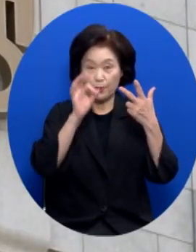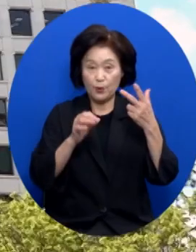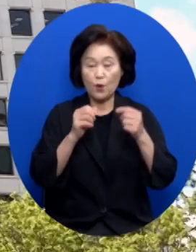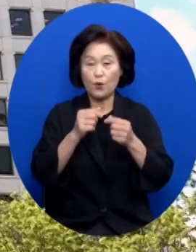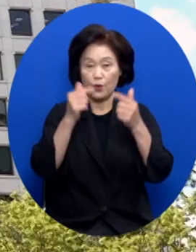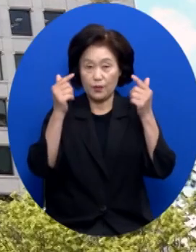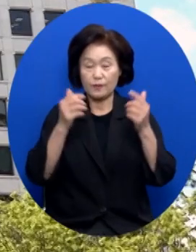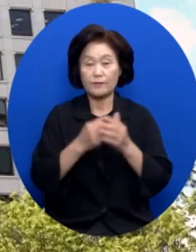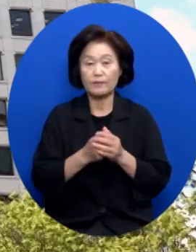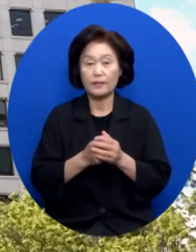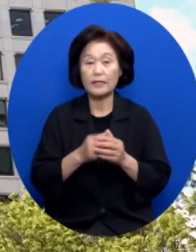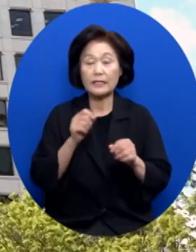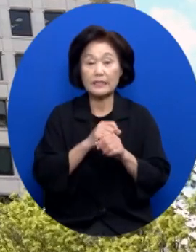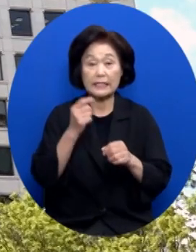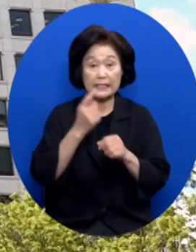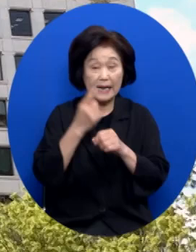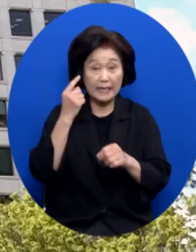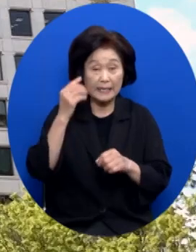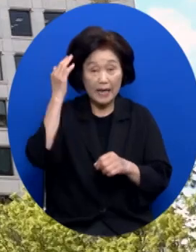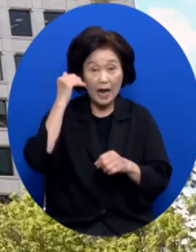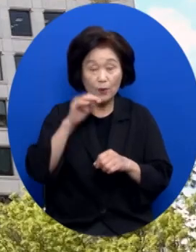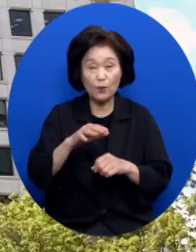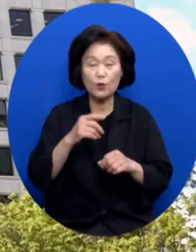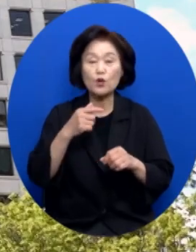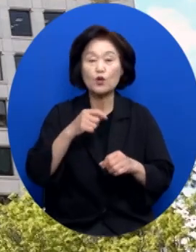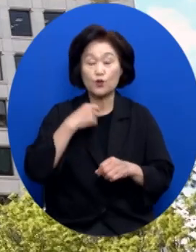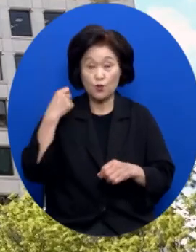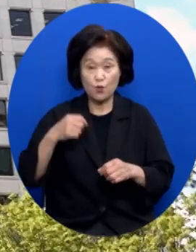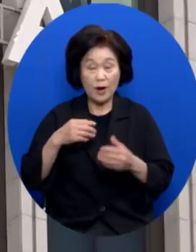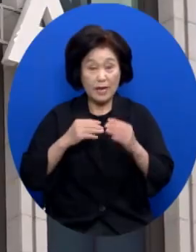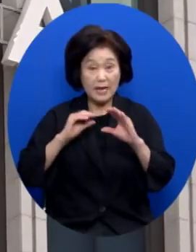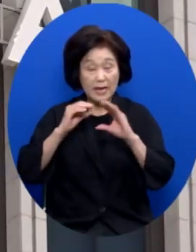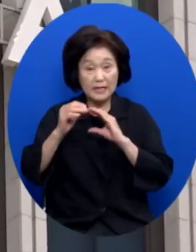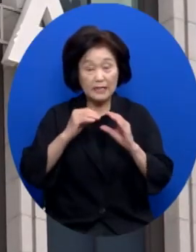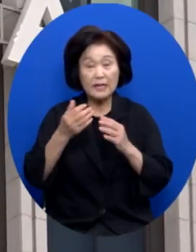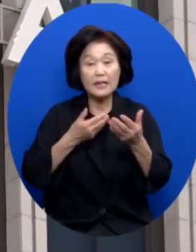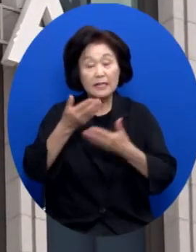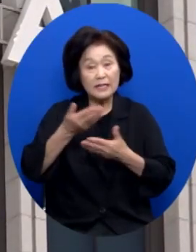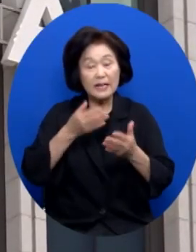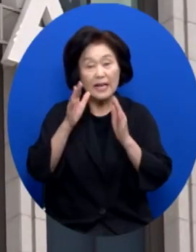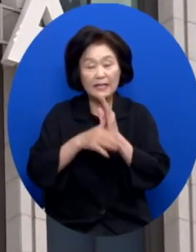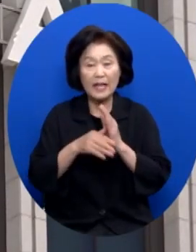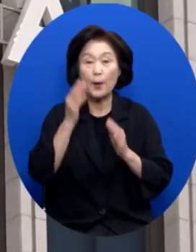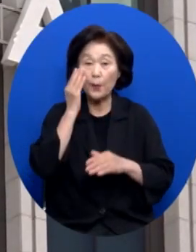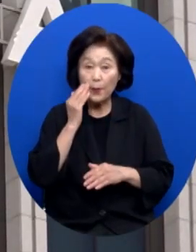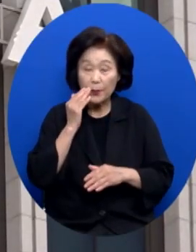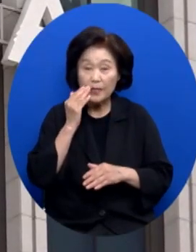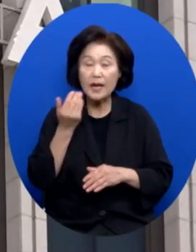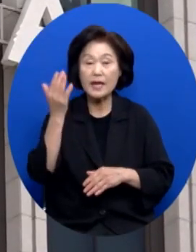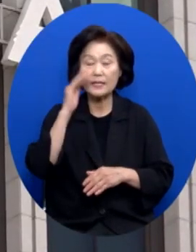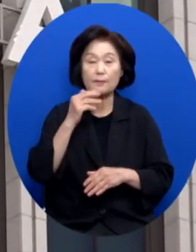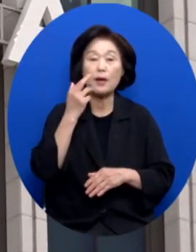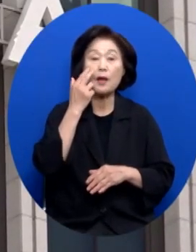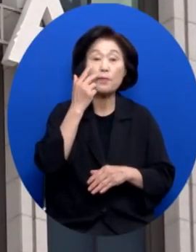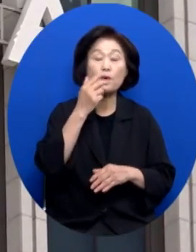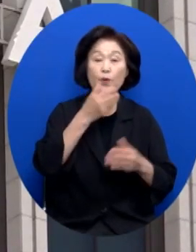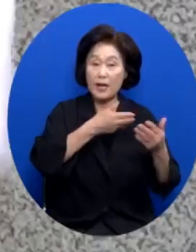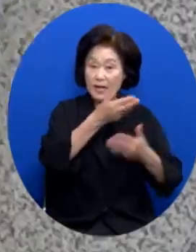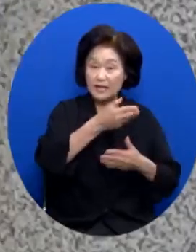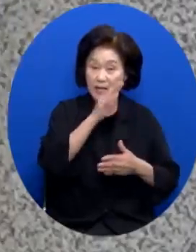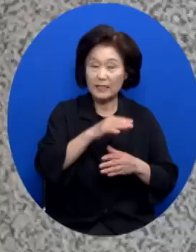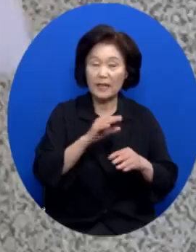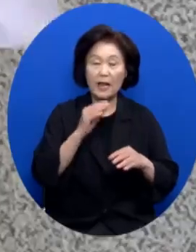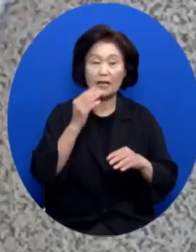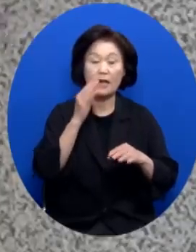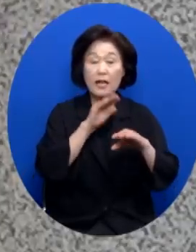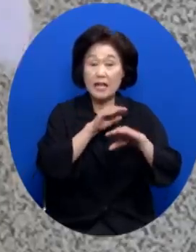됐습니다 특히 지난해 우리나라는 중국과의 거래에서 역대 최대 적자를 기록했지만 미국 상대 거래에서는 승용차